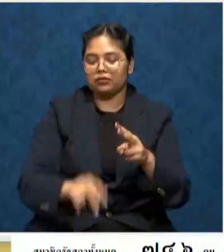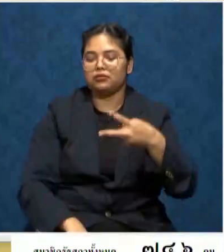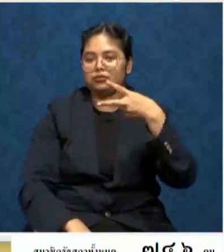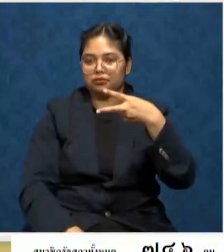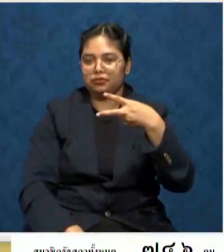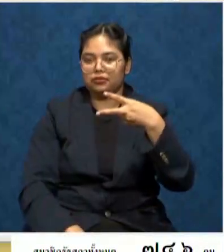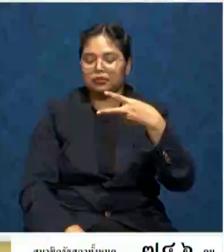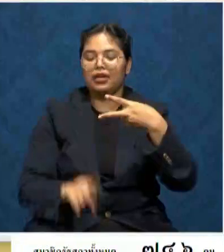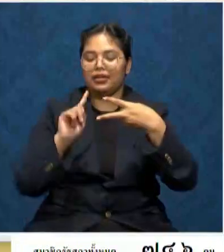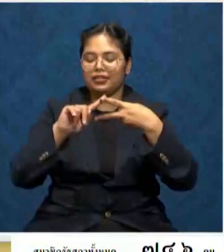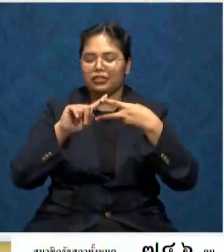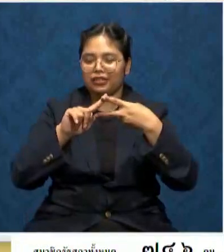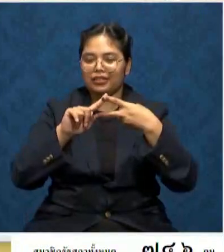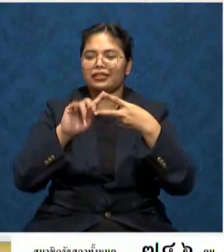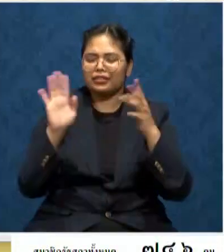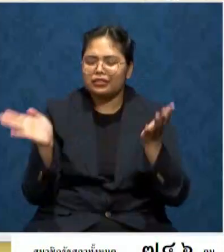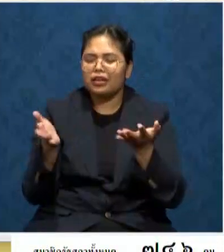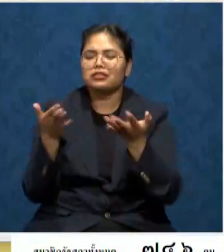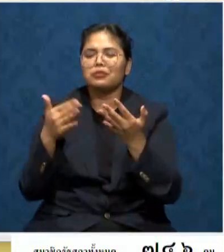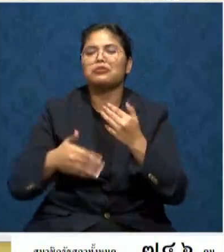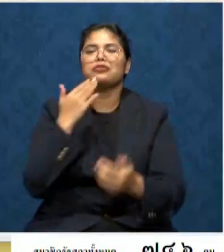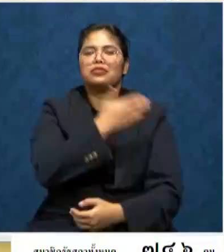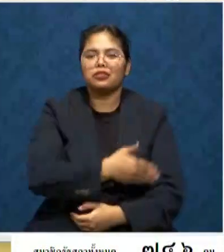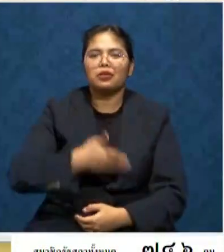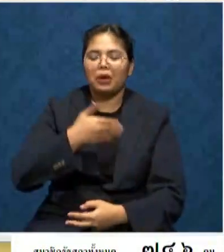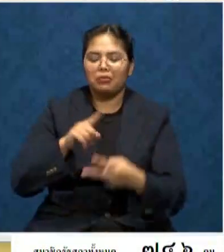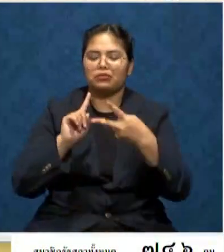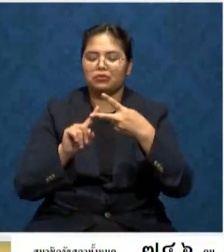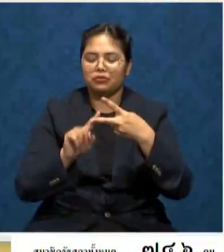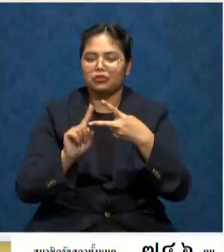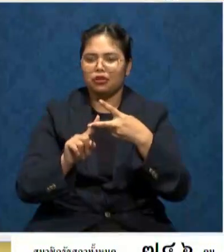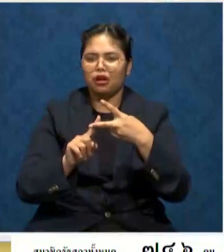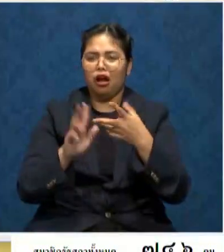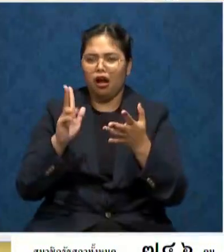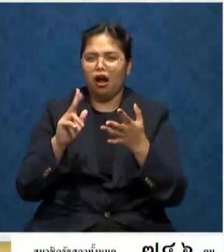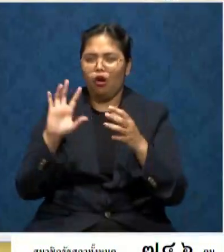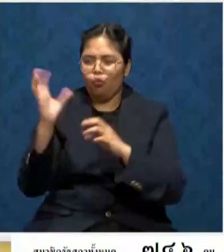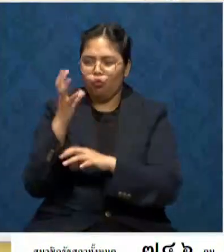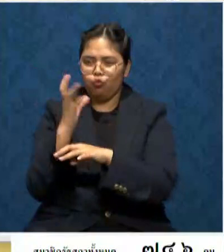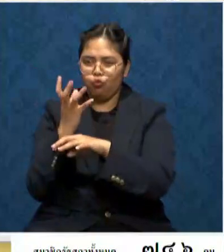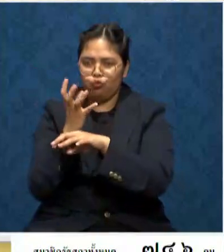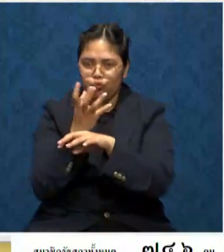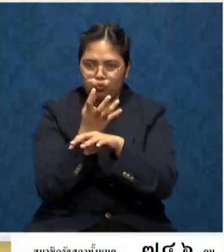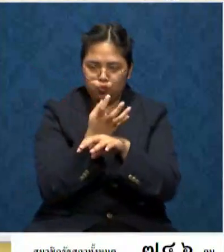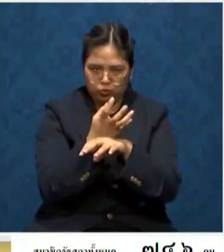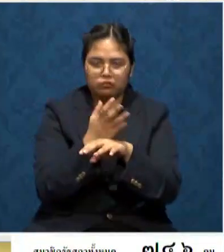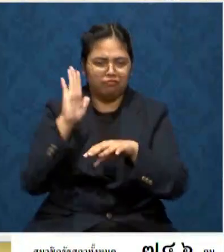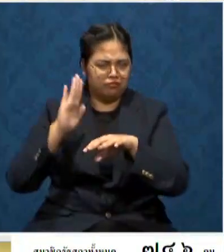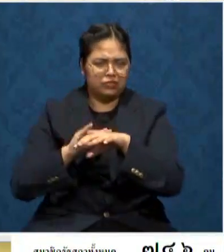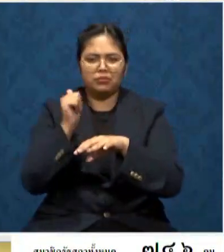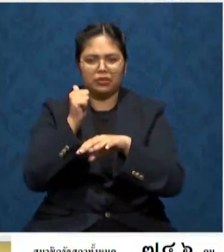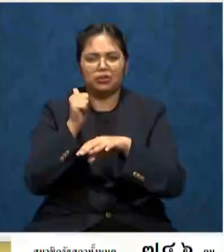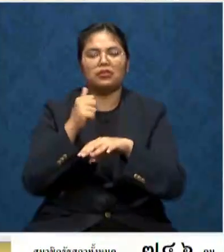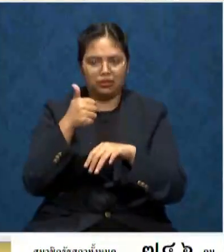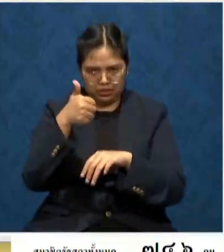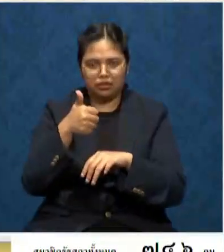เรื่องการสร้างเสิมสุขภาพเรื่องหนึ่งกับเรื่องระบบกู้ชีพทมีประสิธภาพอีกเรื่องหนึ่งวันนี้ผมจะขออนิ